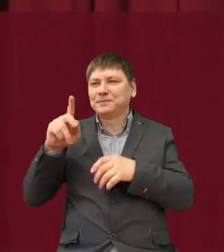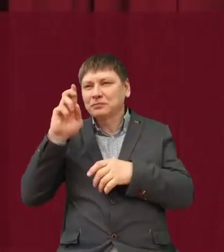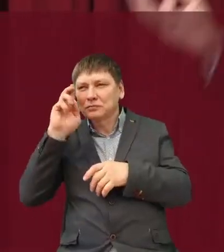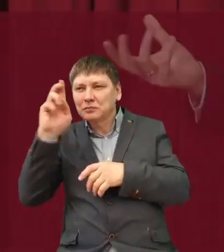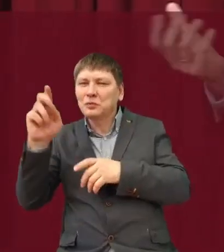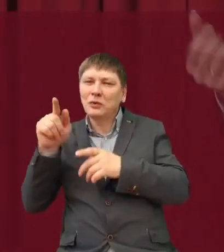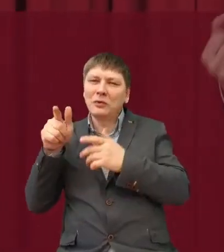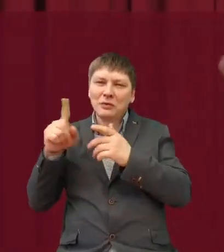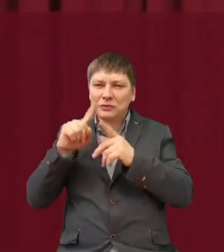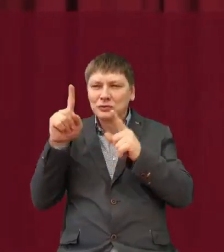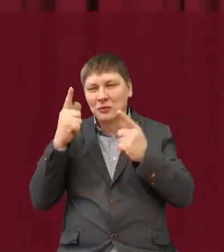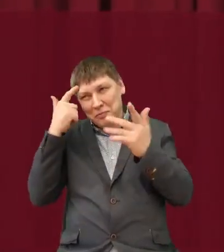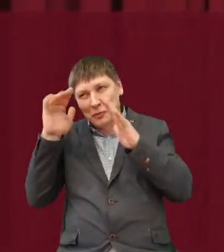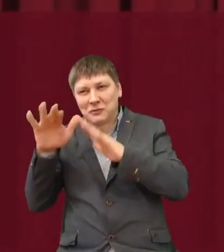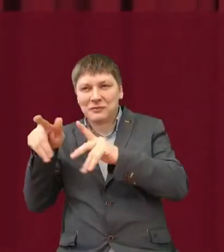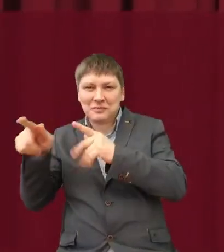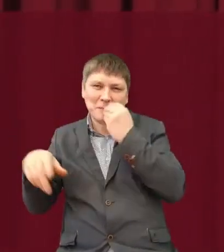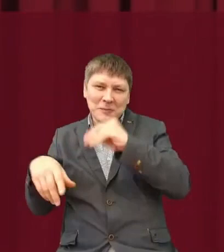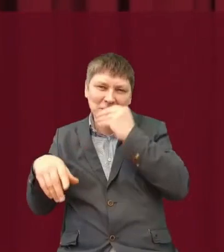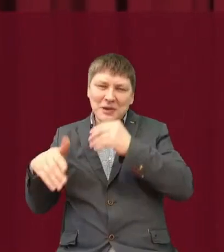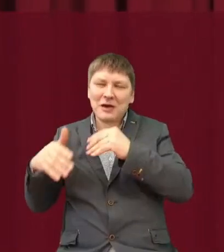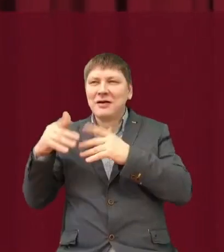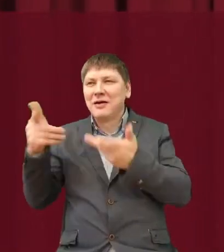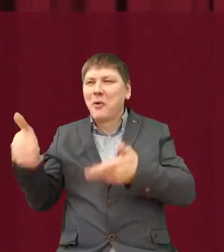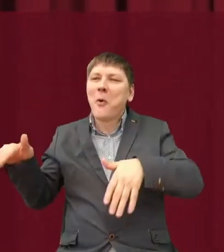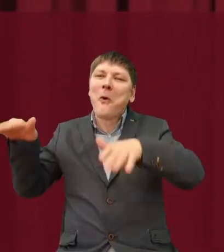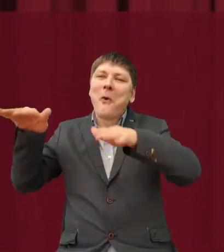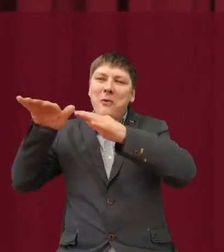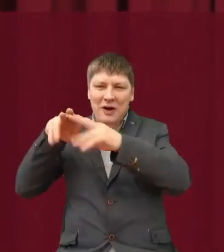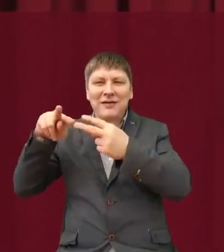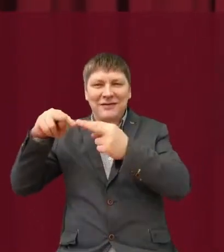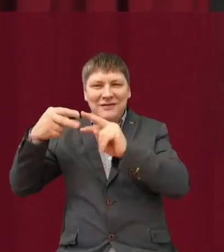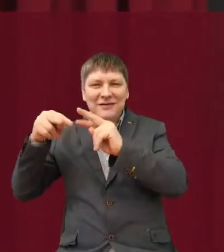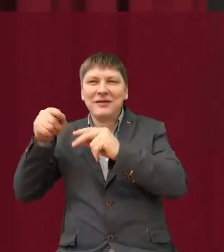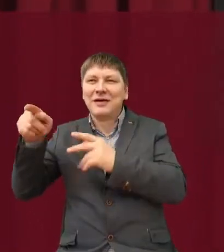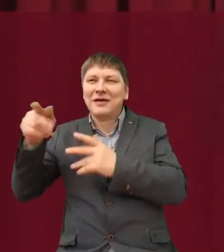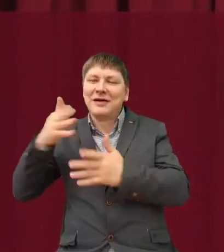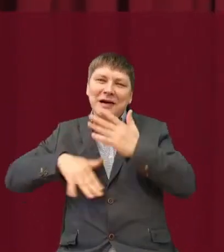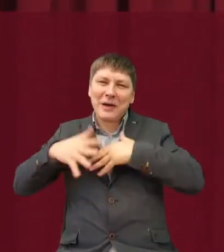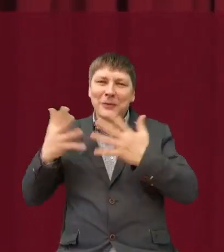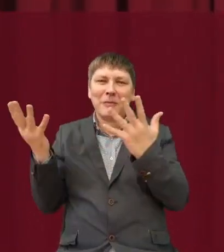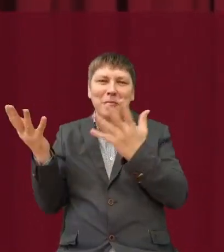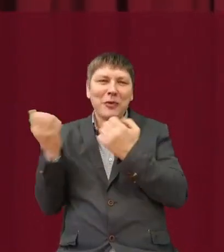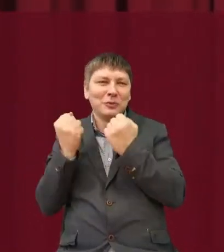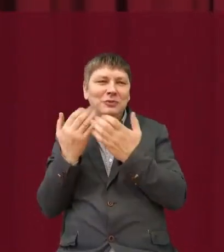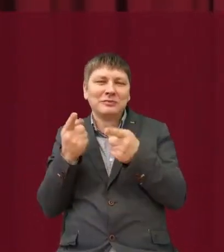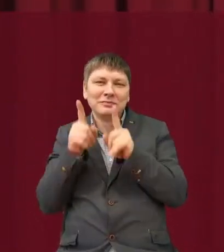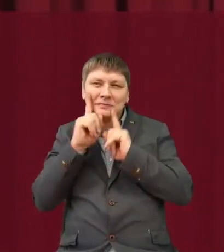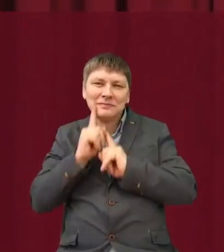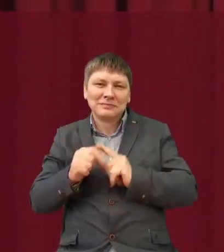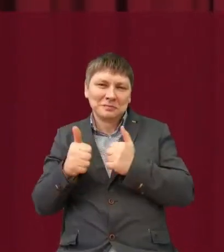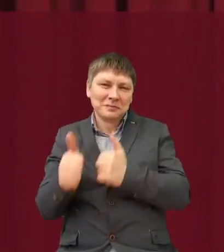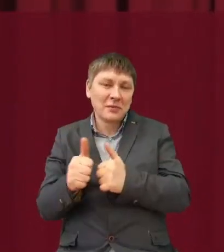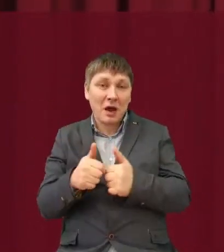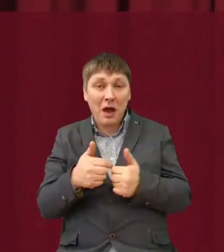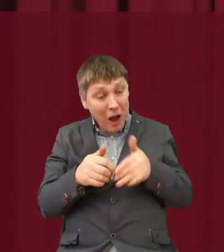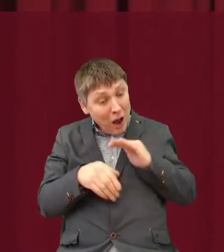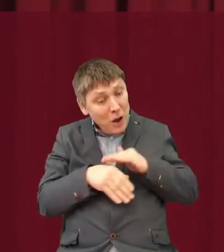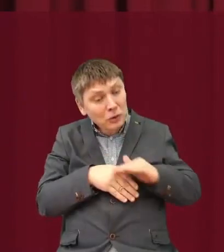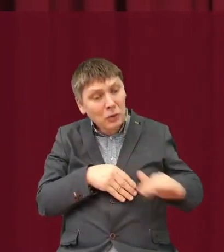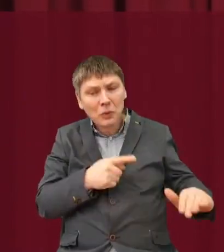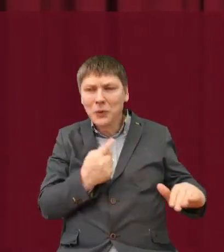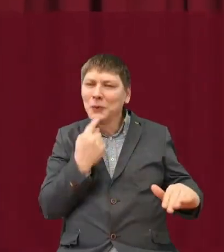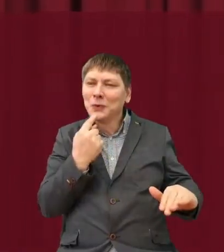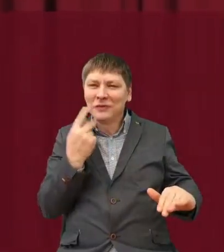какого-то особенного благословения там где мы радуемся где мы получаем удовольствие долины это